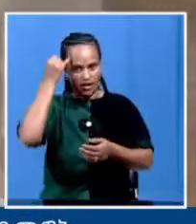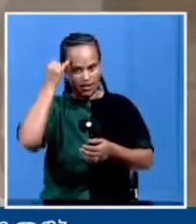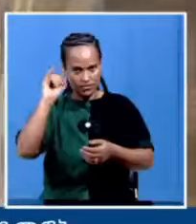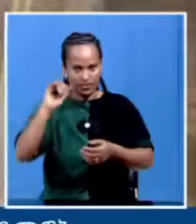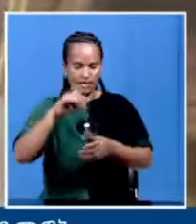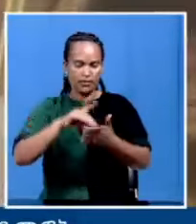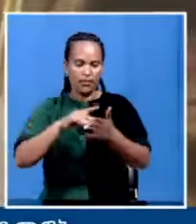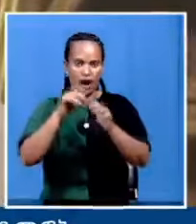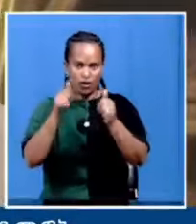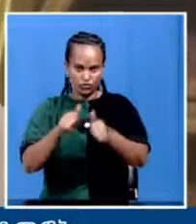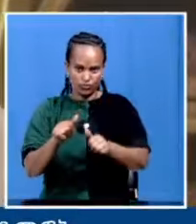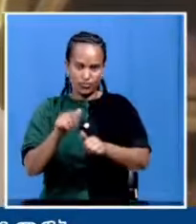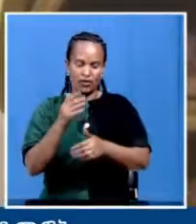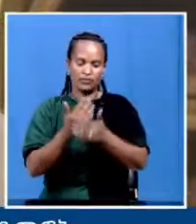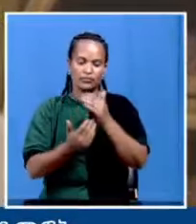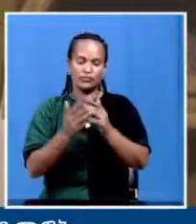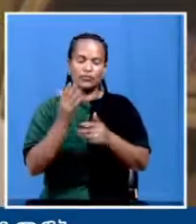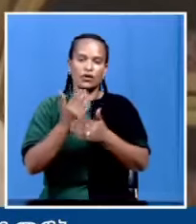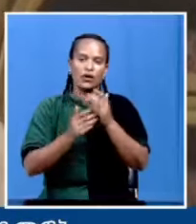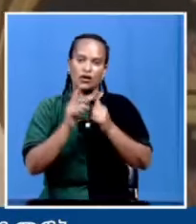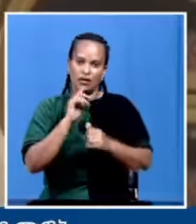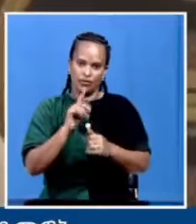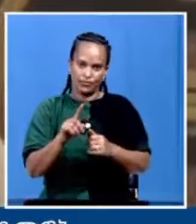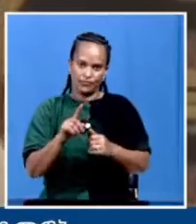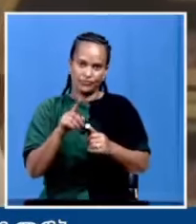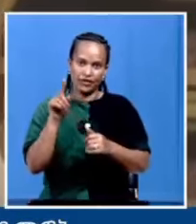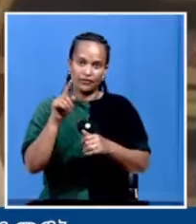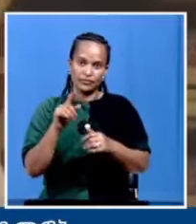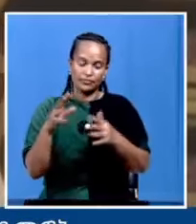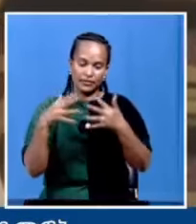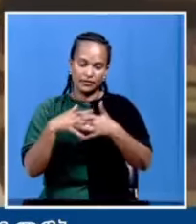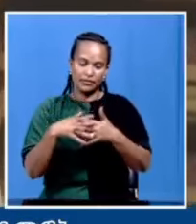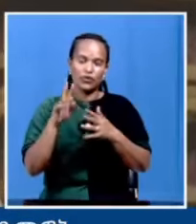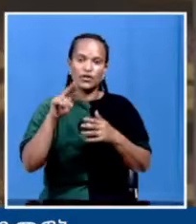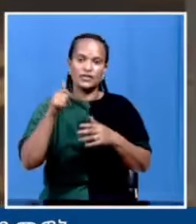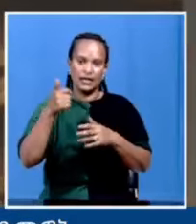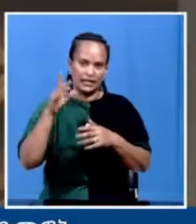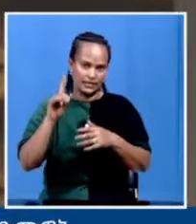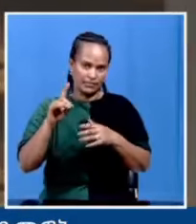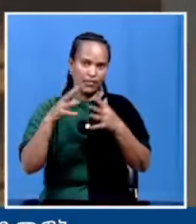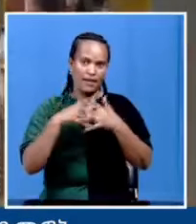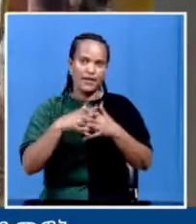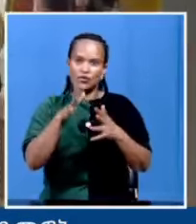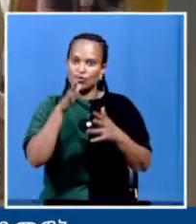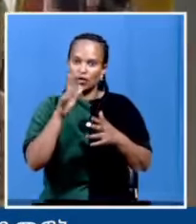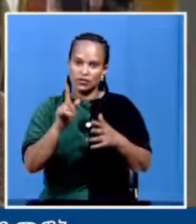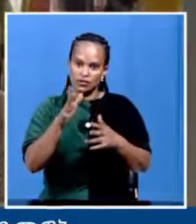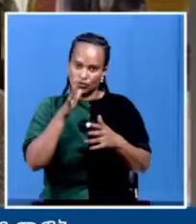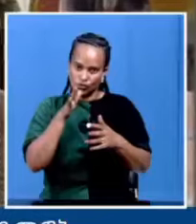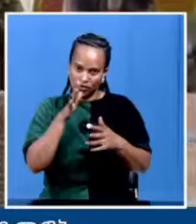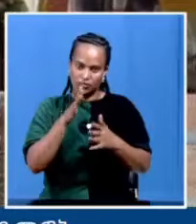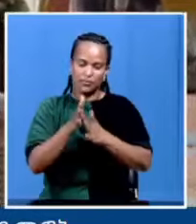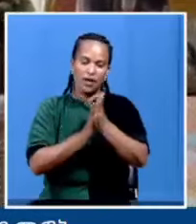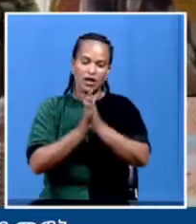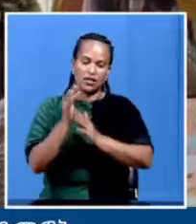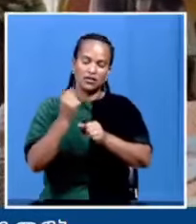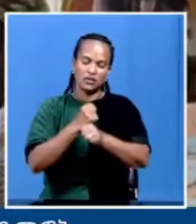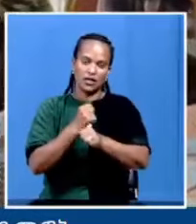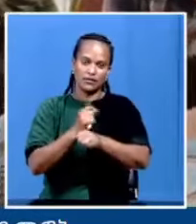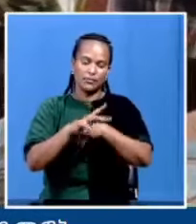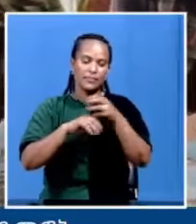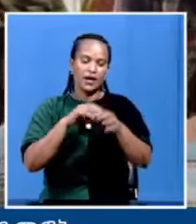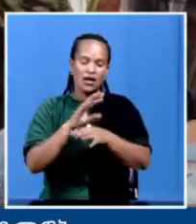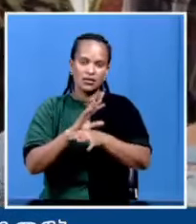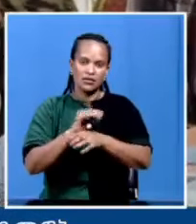أب كتو مقصوم أب استسالت وعلايم أبتي بمتحبار يو إس إيدن محبر النوتات النوتات بهاق ناس راحتي من